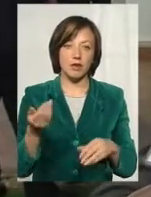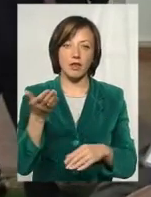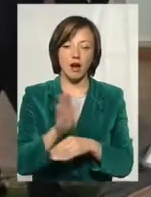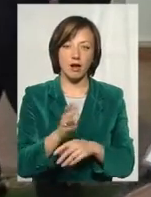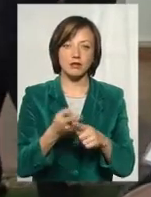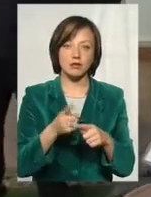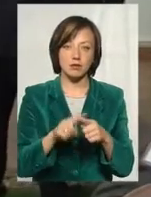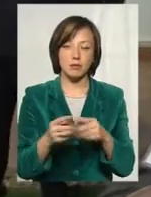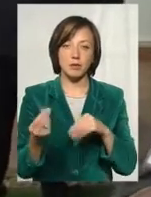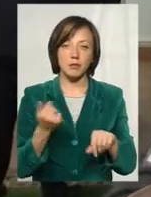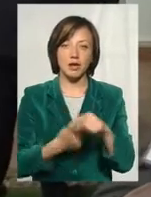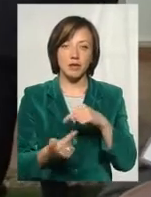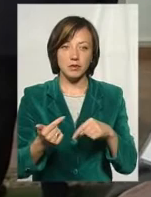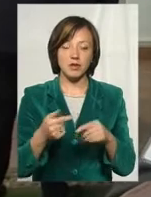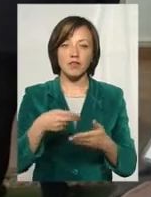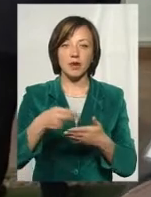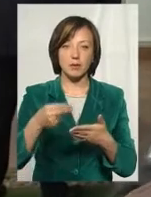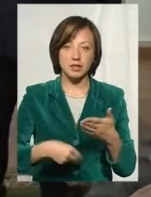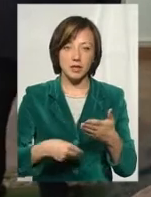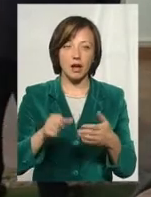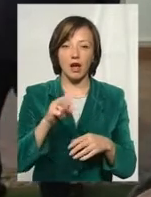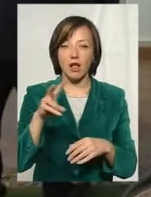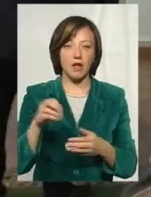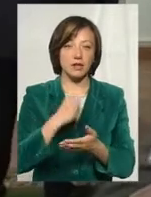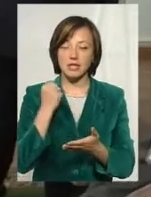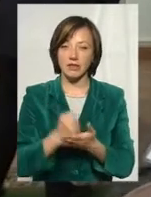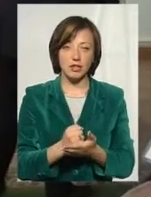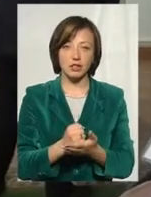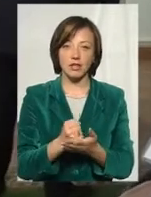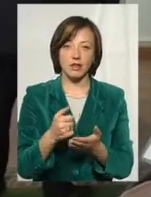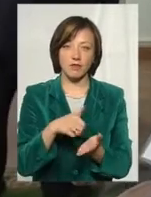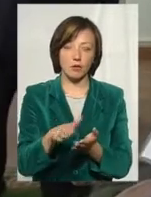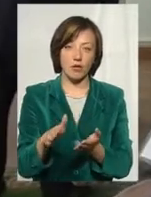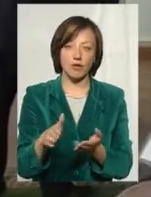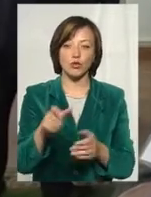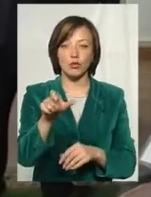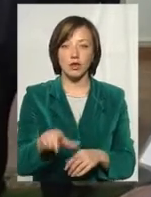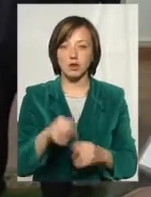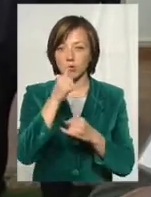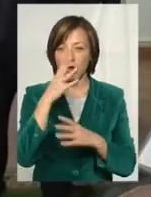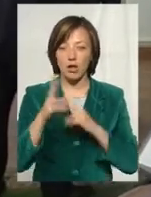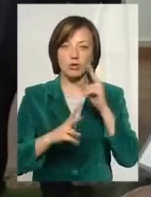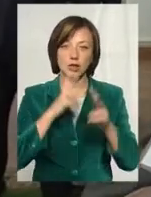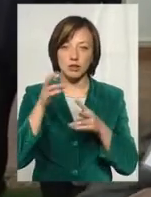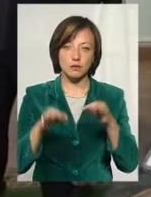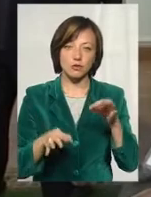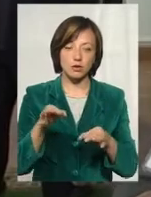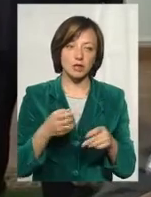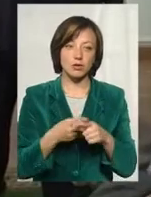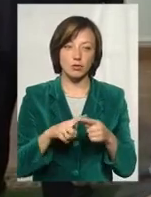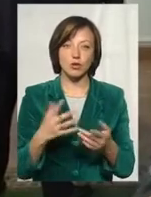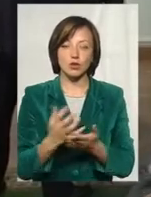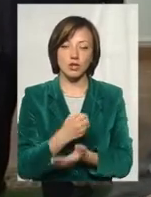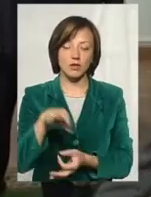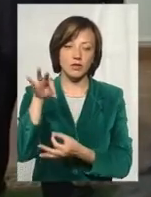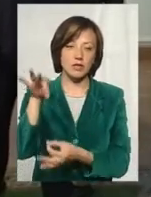цього підприємця виписаний, але не затверджений і не відмовлений, щоб людина не могла оскаржити в суді. І тому воно виходить